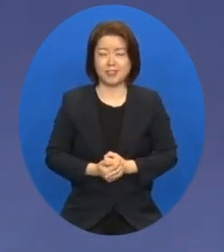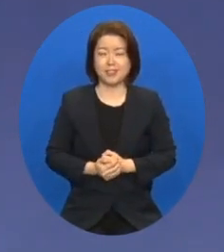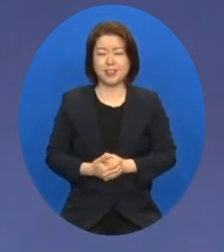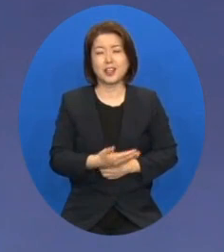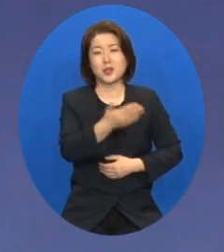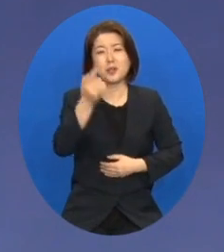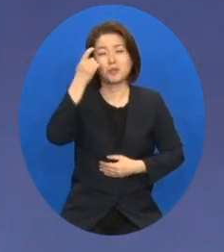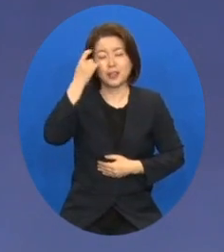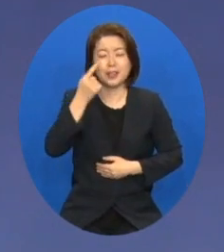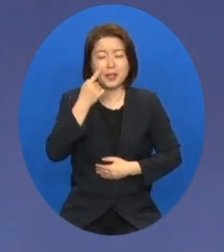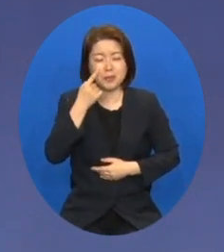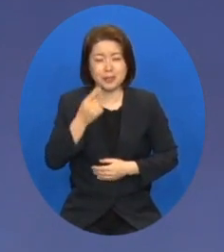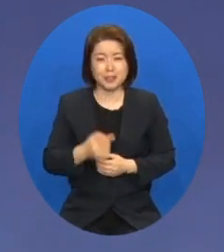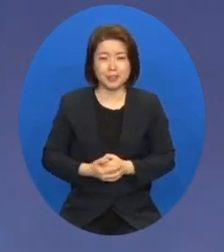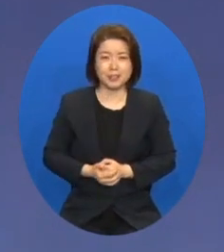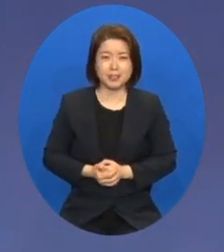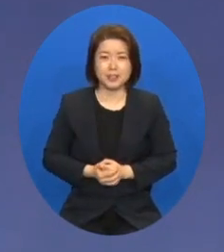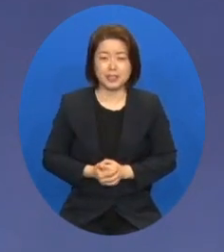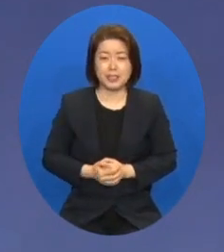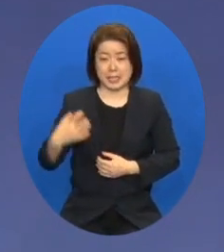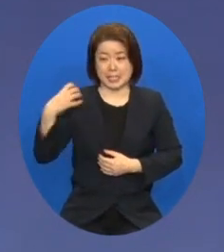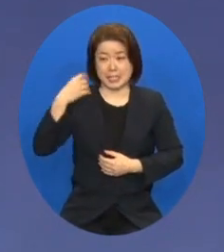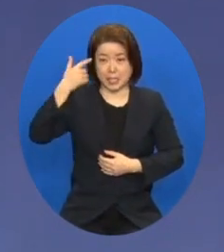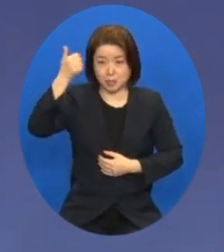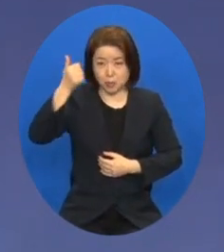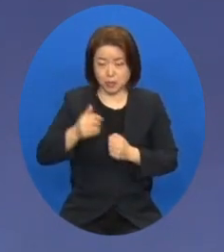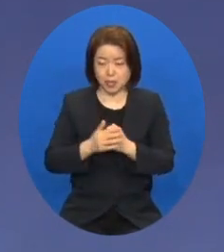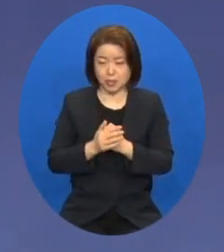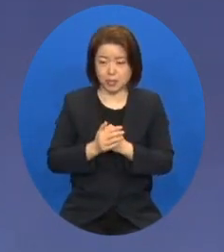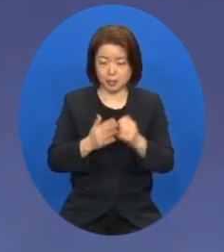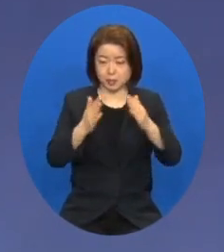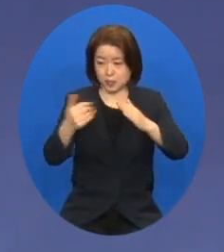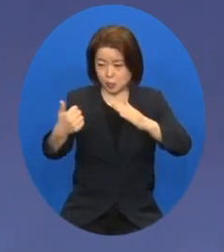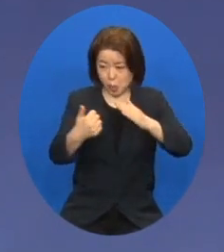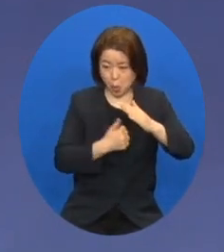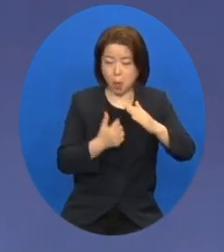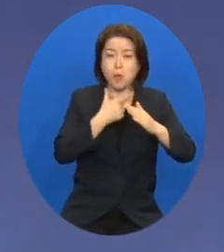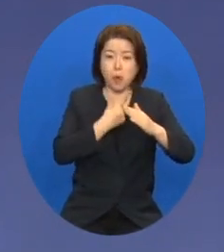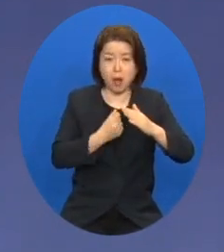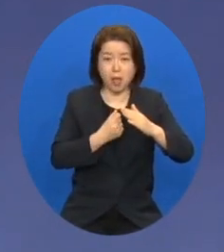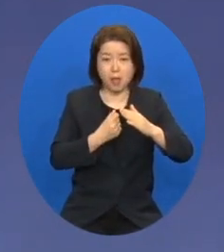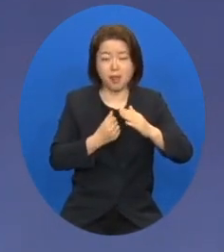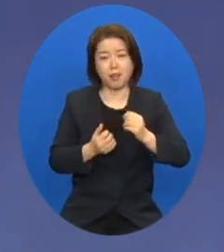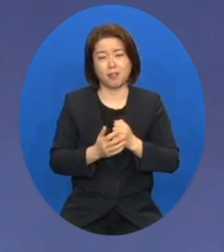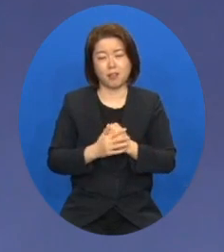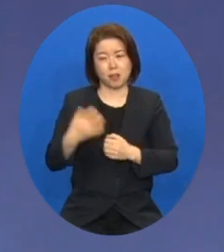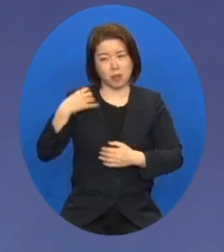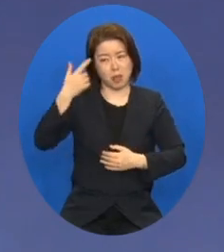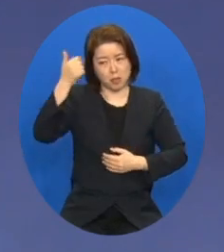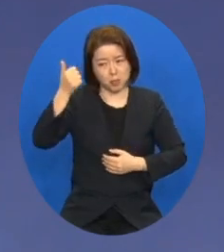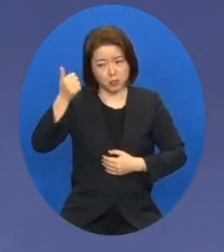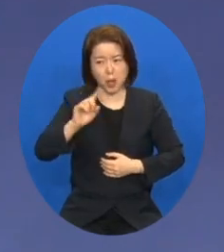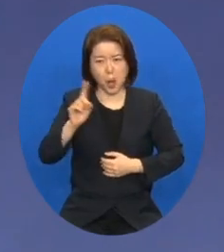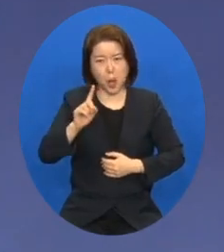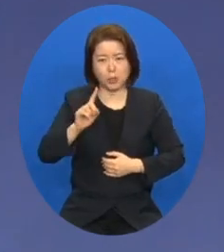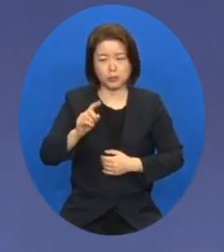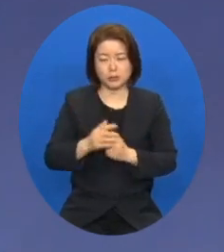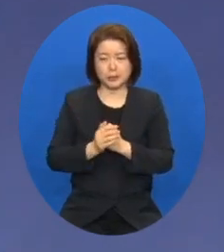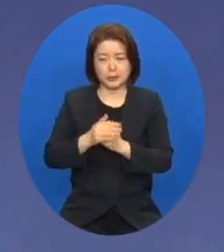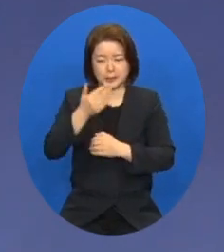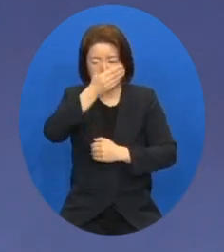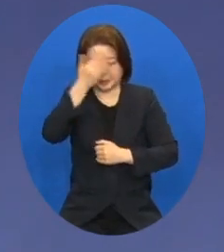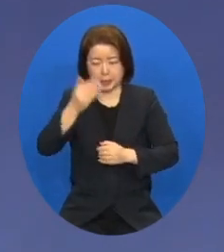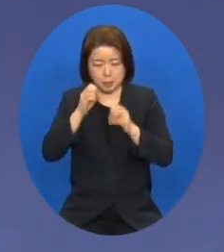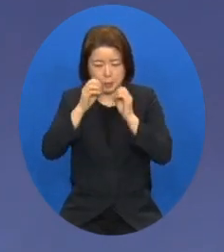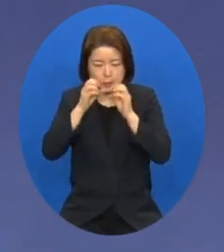여러분 한번 생각해 보시기 바랍니다 담임목사가 심방 우기를 원하는데 담임목사가 어려 전도사님을